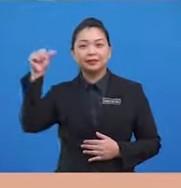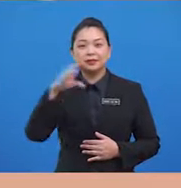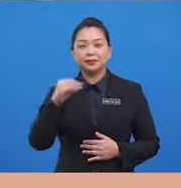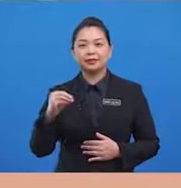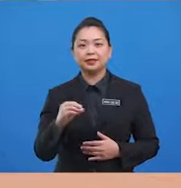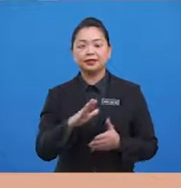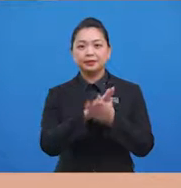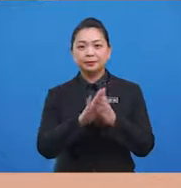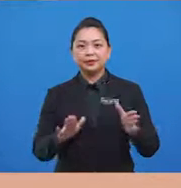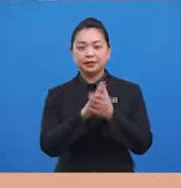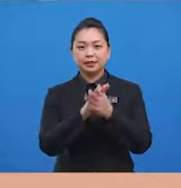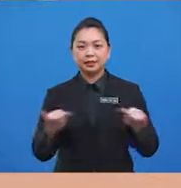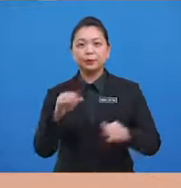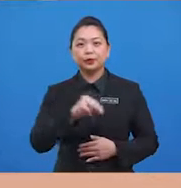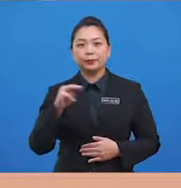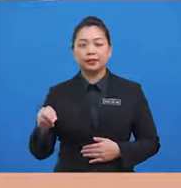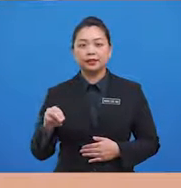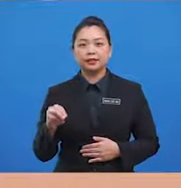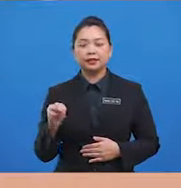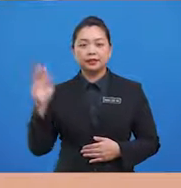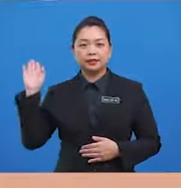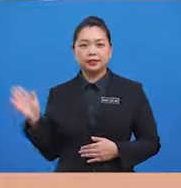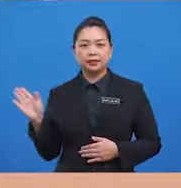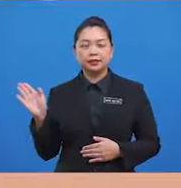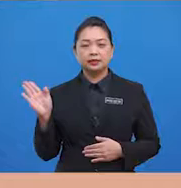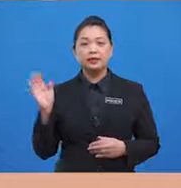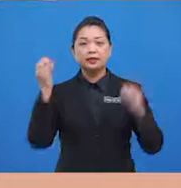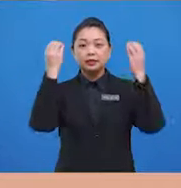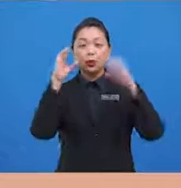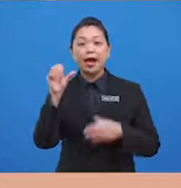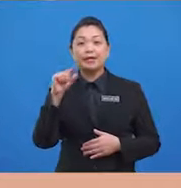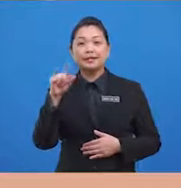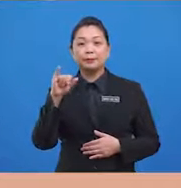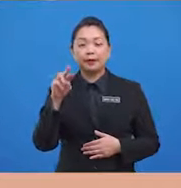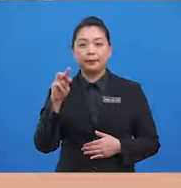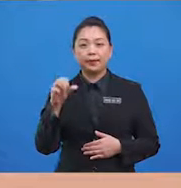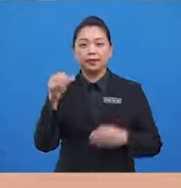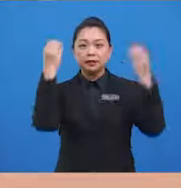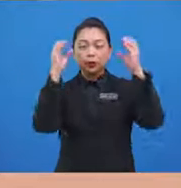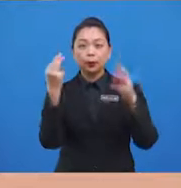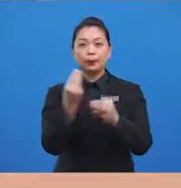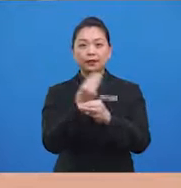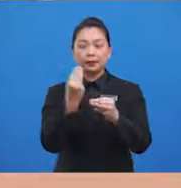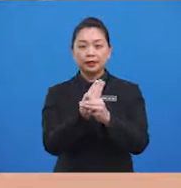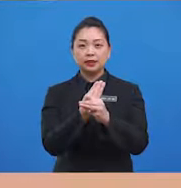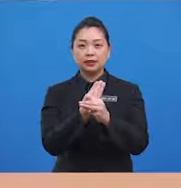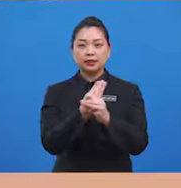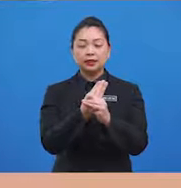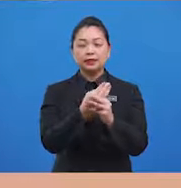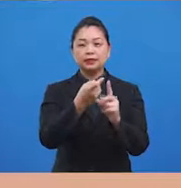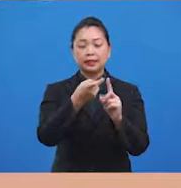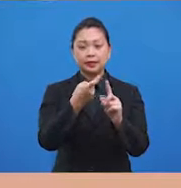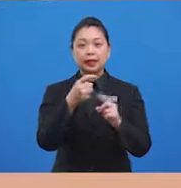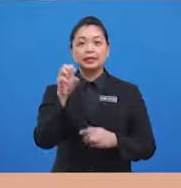Assalamualaikum dan salam sejahtera murid-murid. Saya Cikgu Azlima binti Ahmed, Cikgu Matematik dari SMK